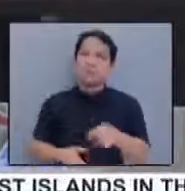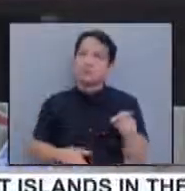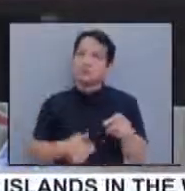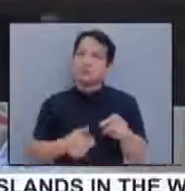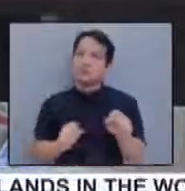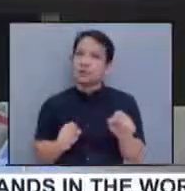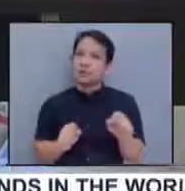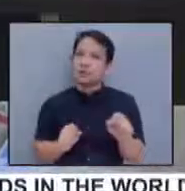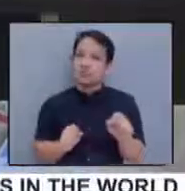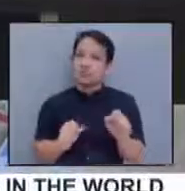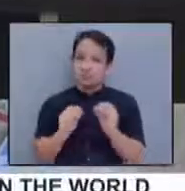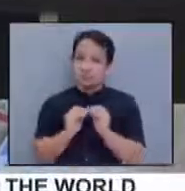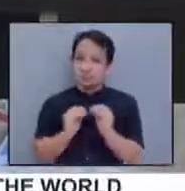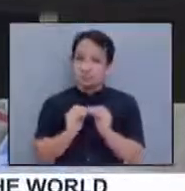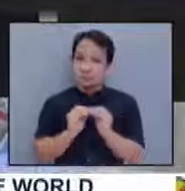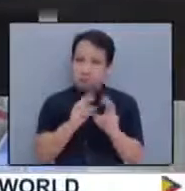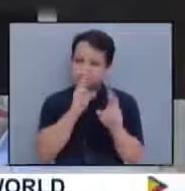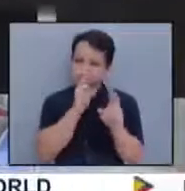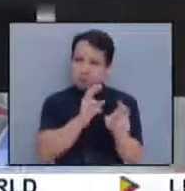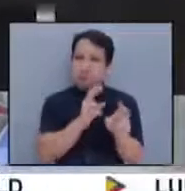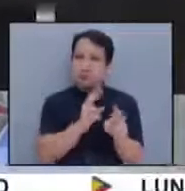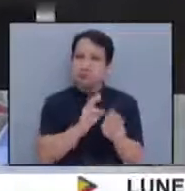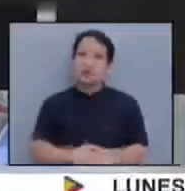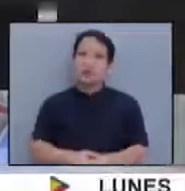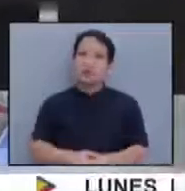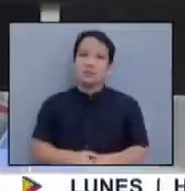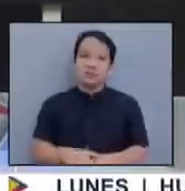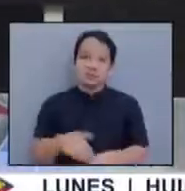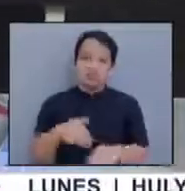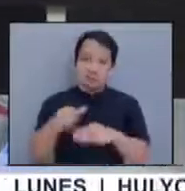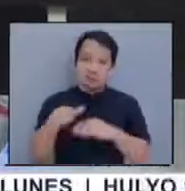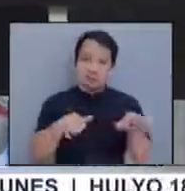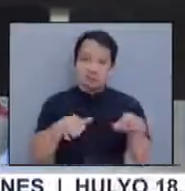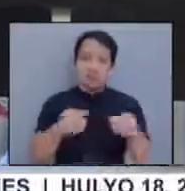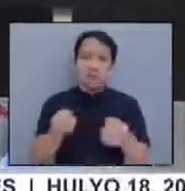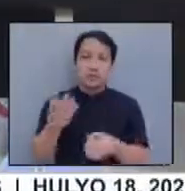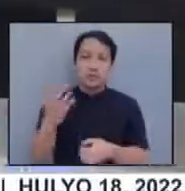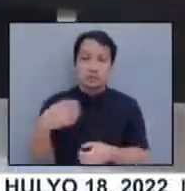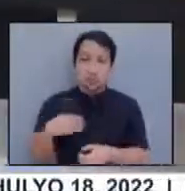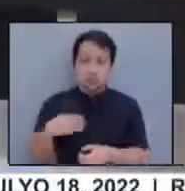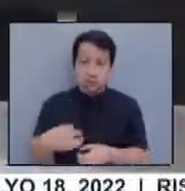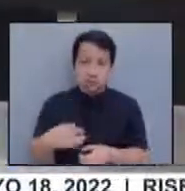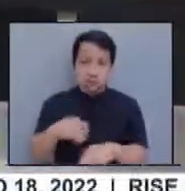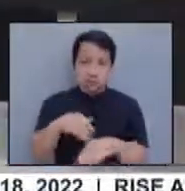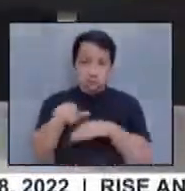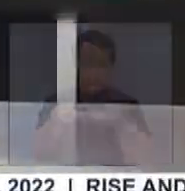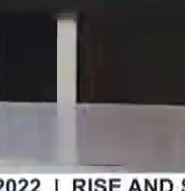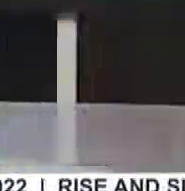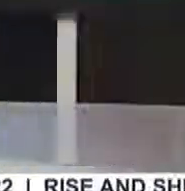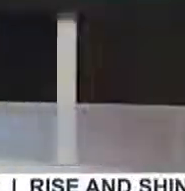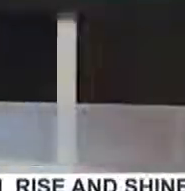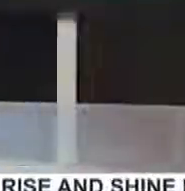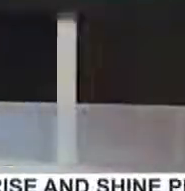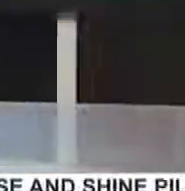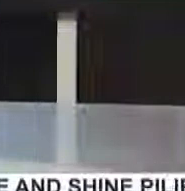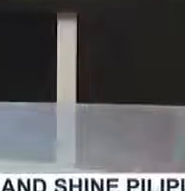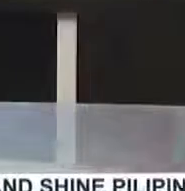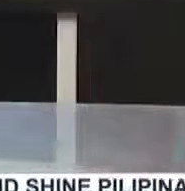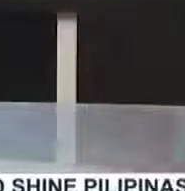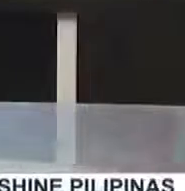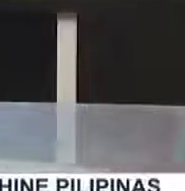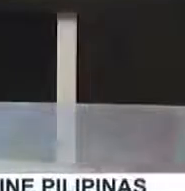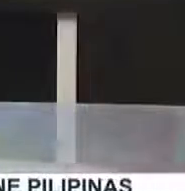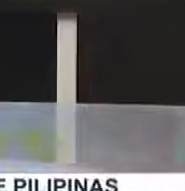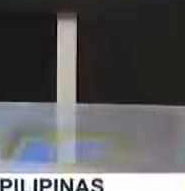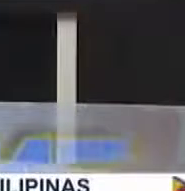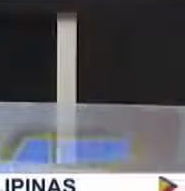mas mahigpit pang ipatutupad. Security personnel na ide-deploy sa SONA ng Pangulo, dinagdagan. At pagpapatupad ng gun ban,